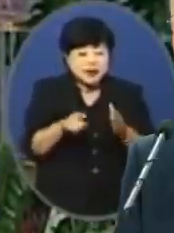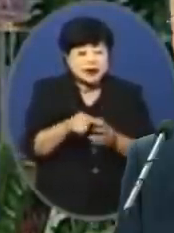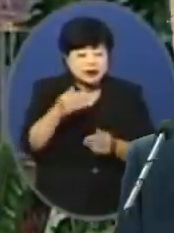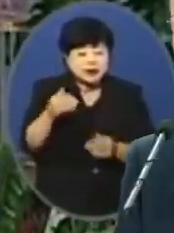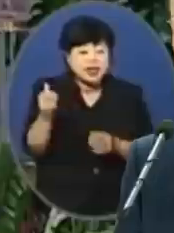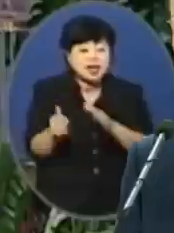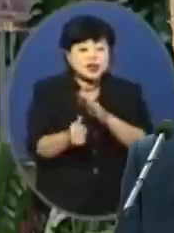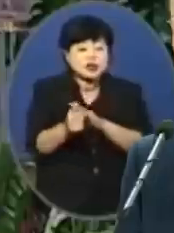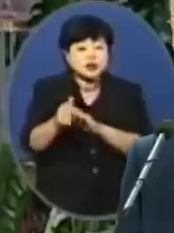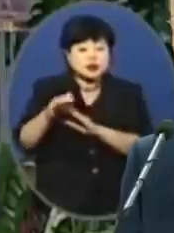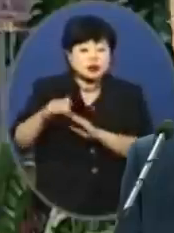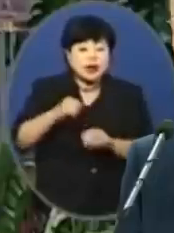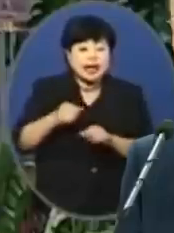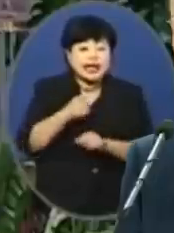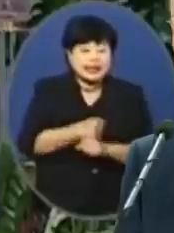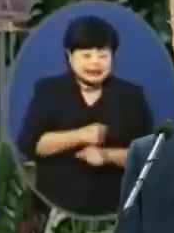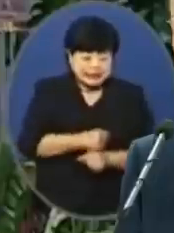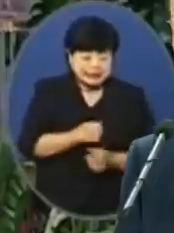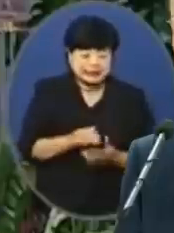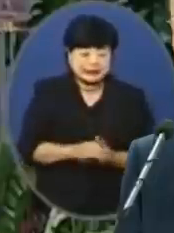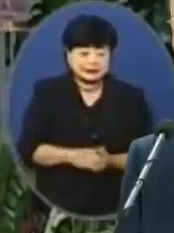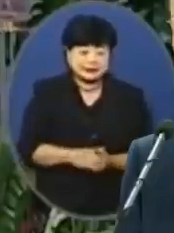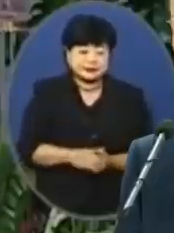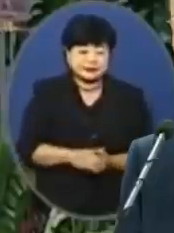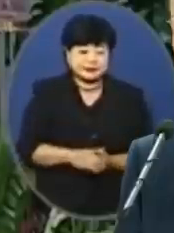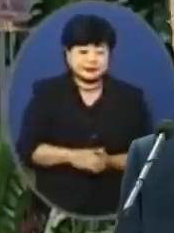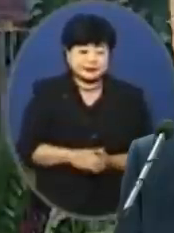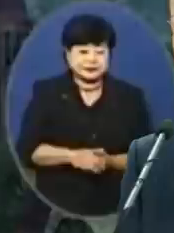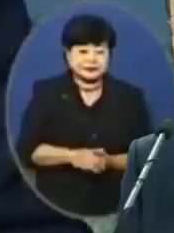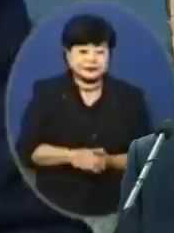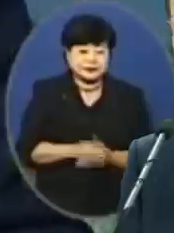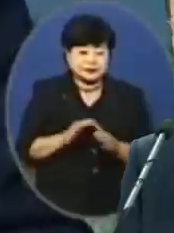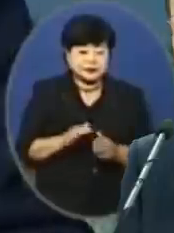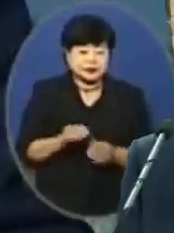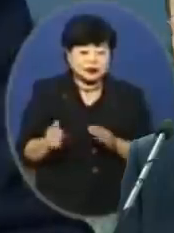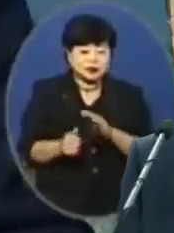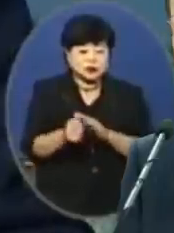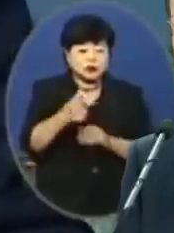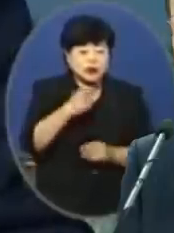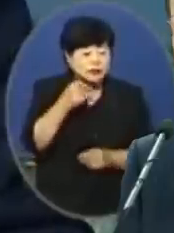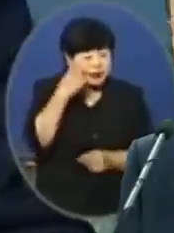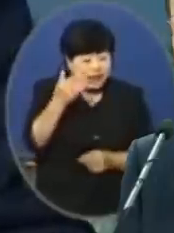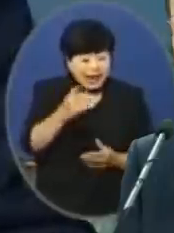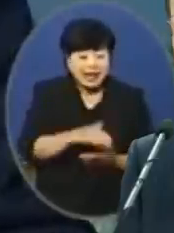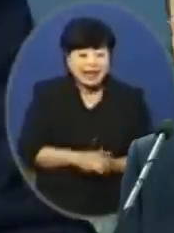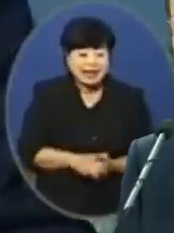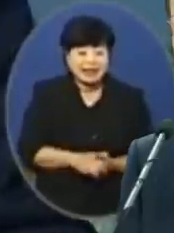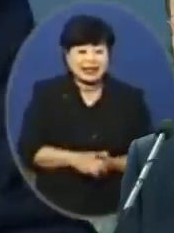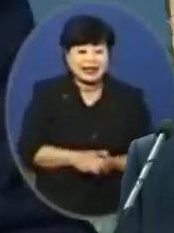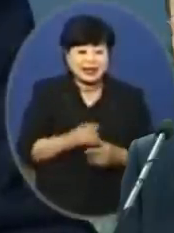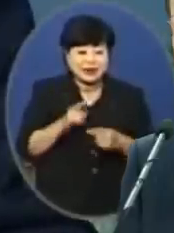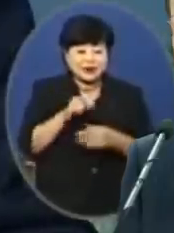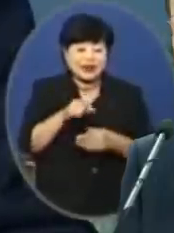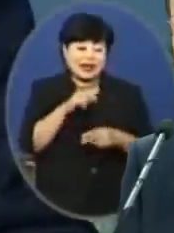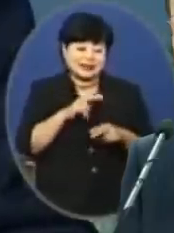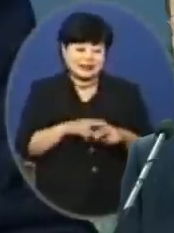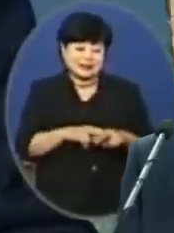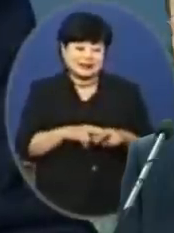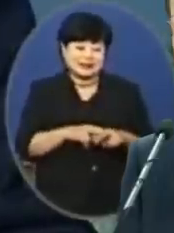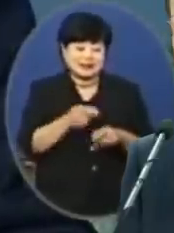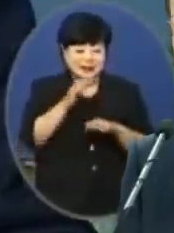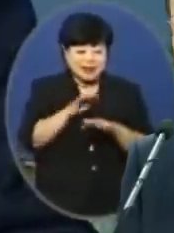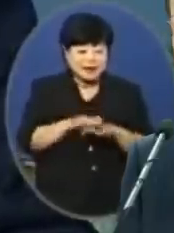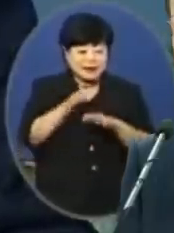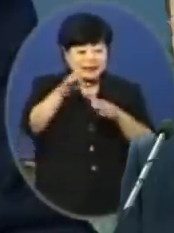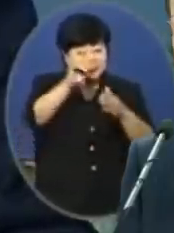위하여 너에게 소원을 두고 행하게 하시는 자. 오늘 뭘 소원하십니까 여러분? 교회 앉아서